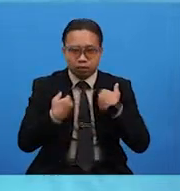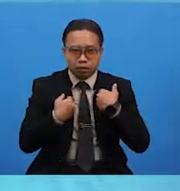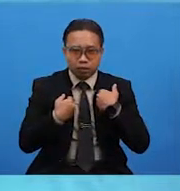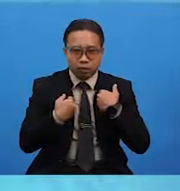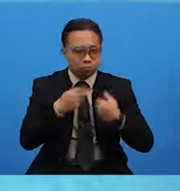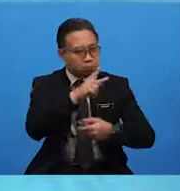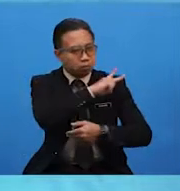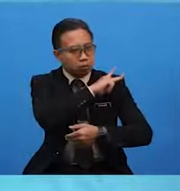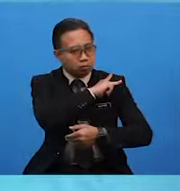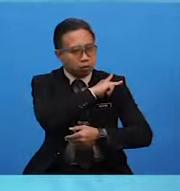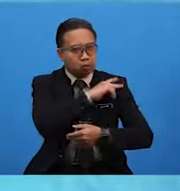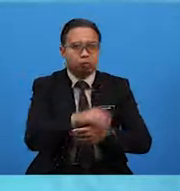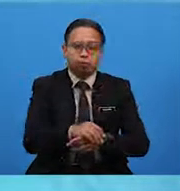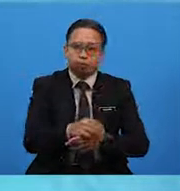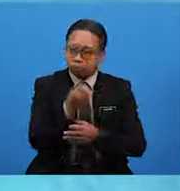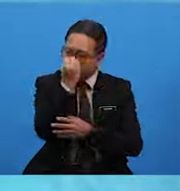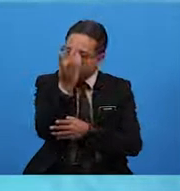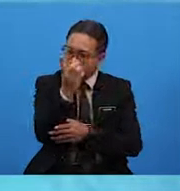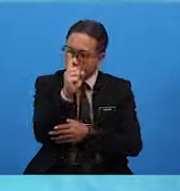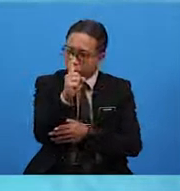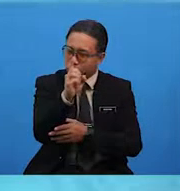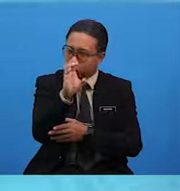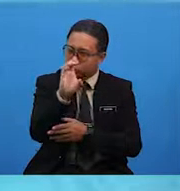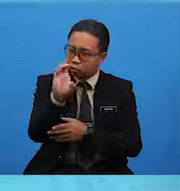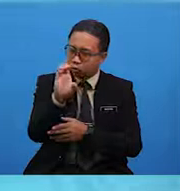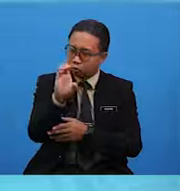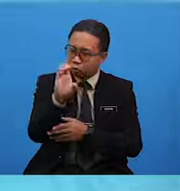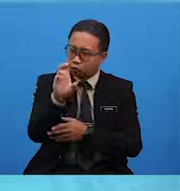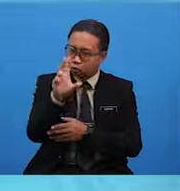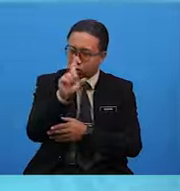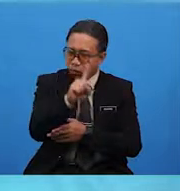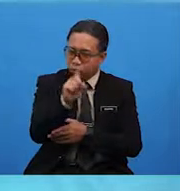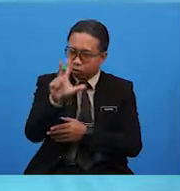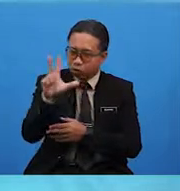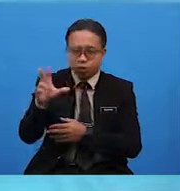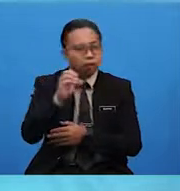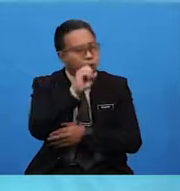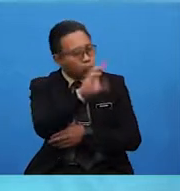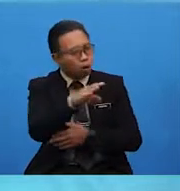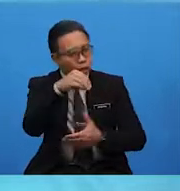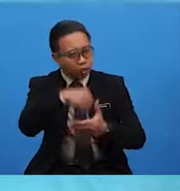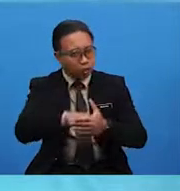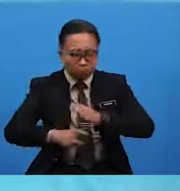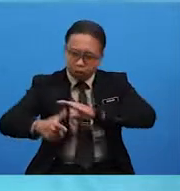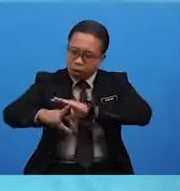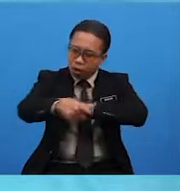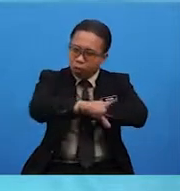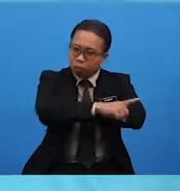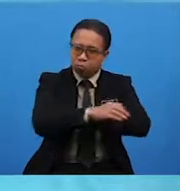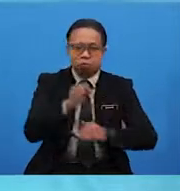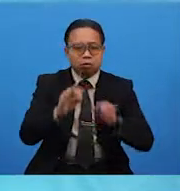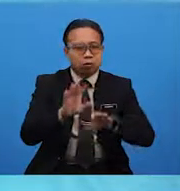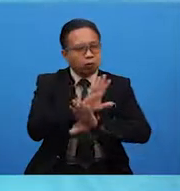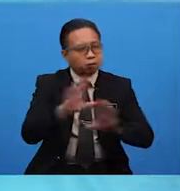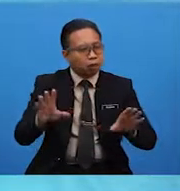wong yang mengarahkan 133 orang dibuang Kelaut sqlnya tidak